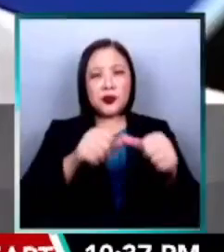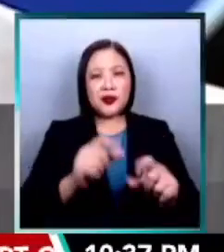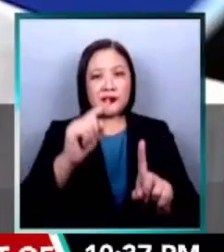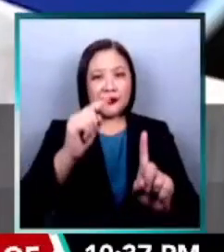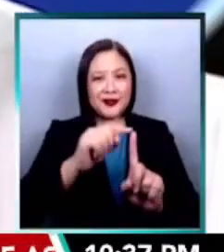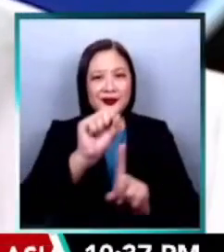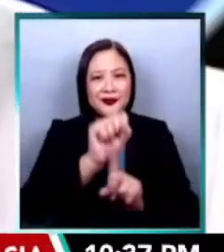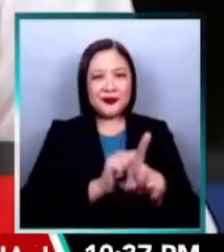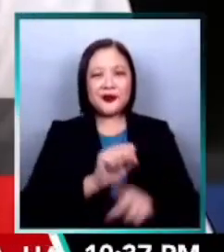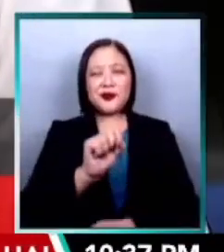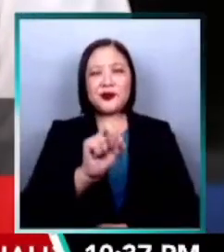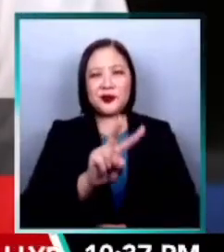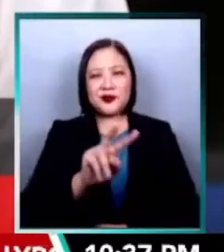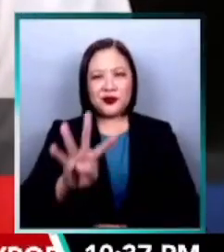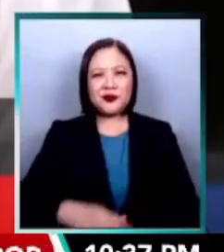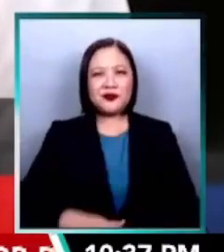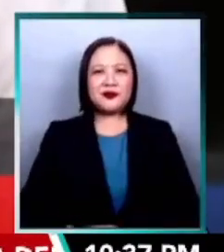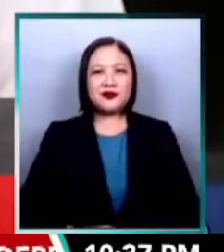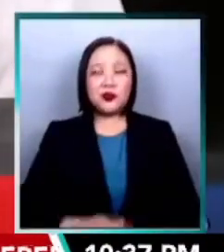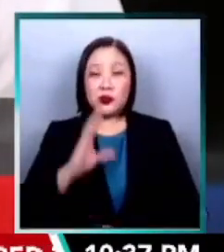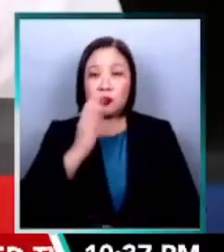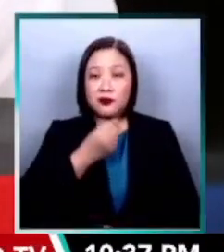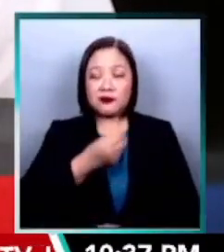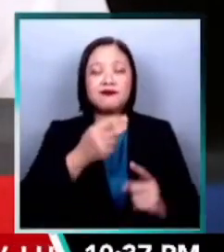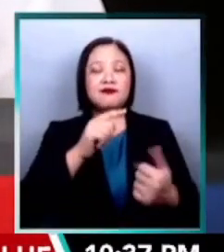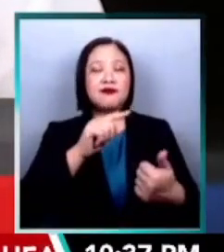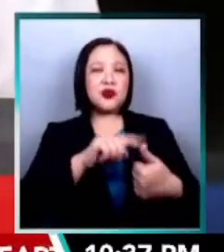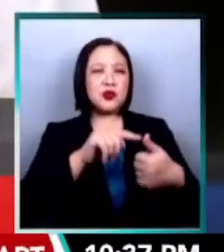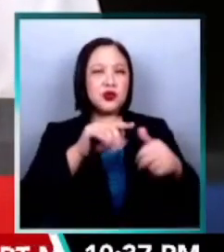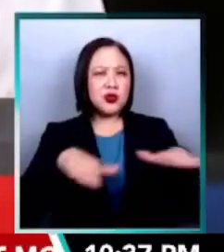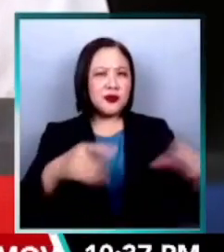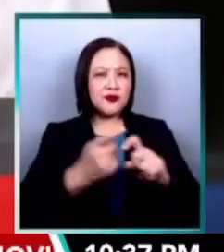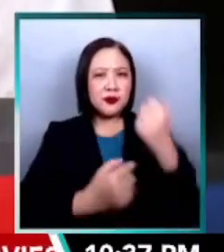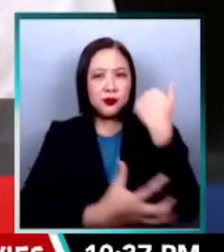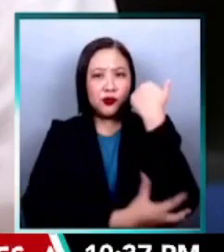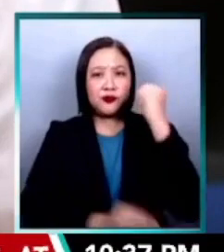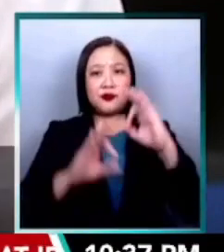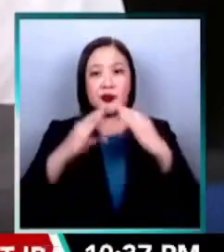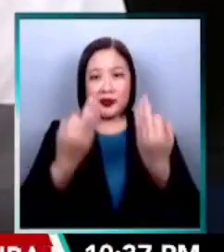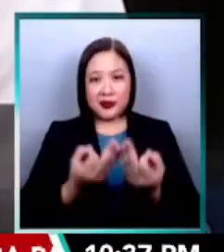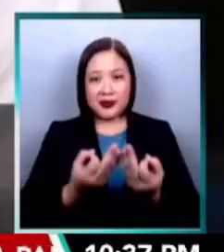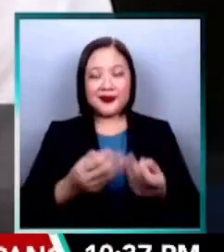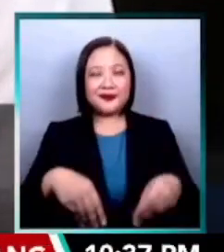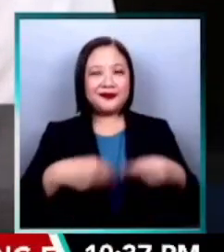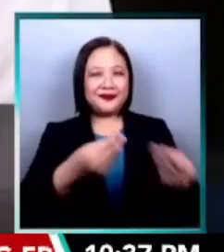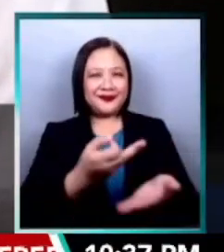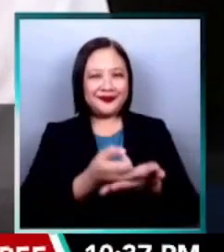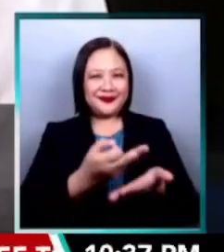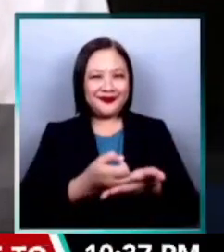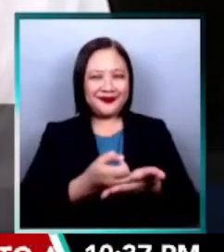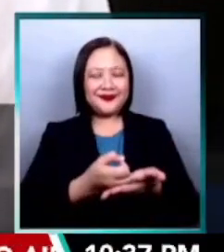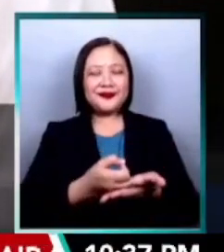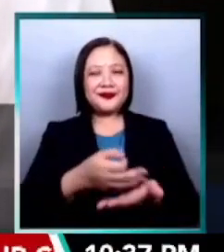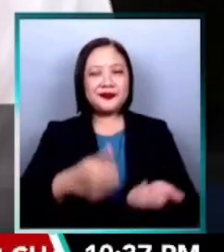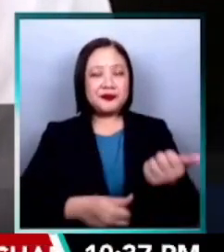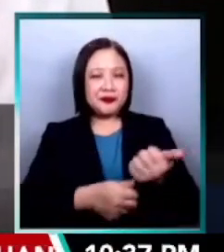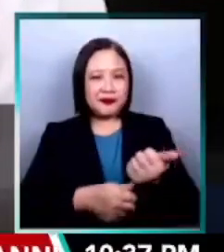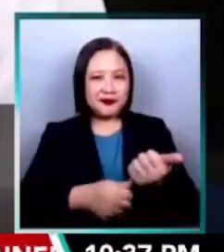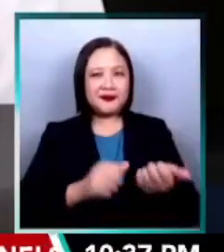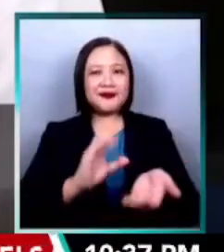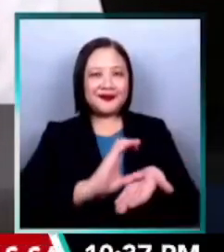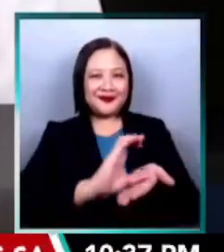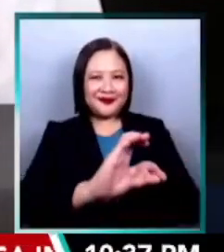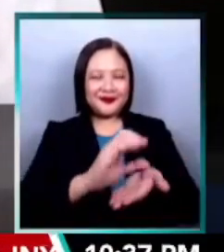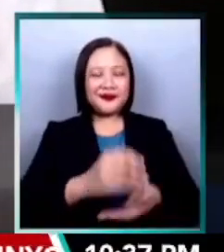24. Children coming from poor families will be given cash assistance to